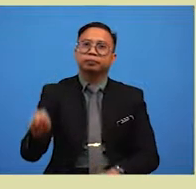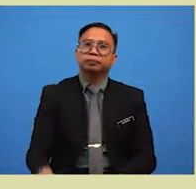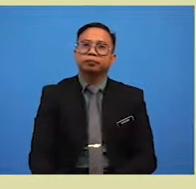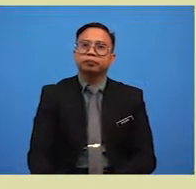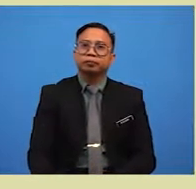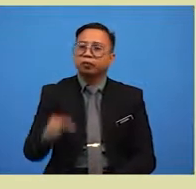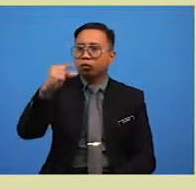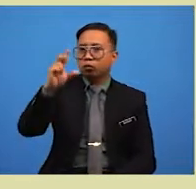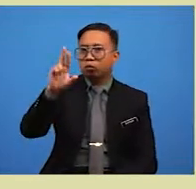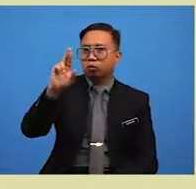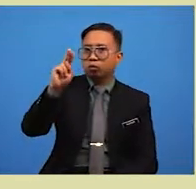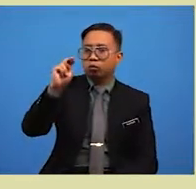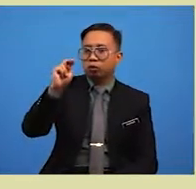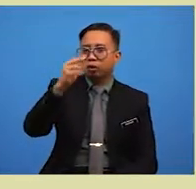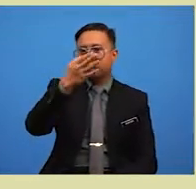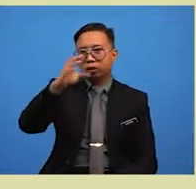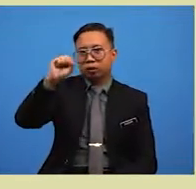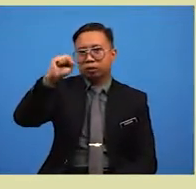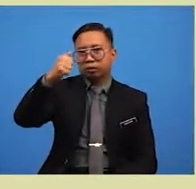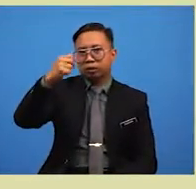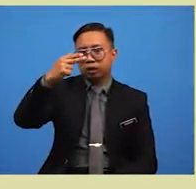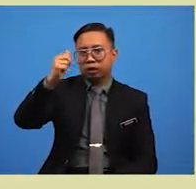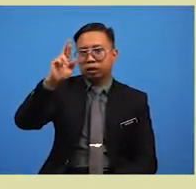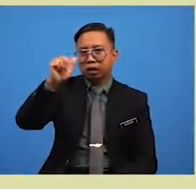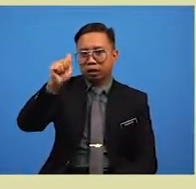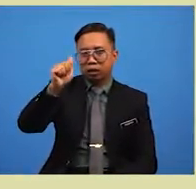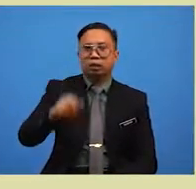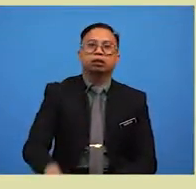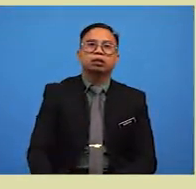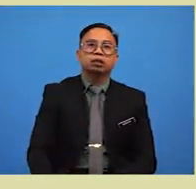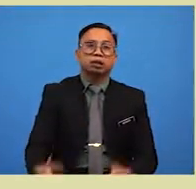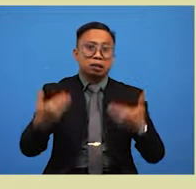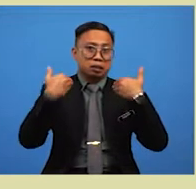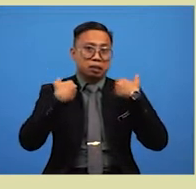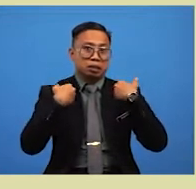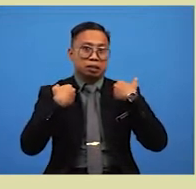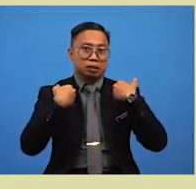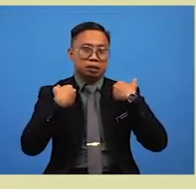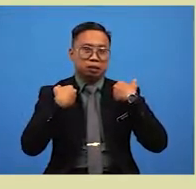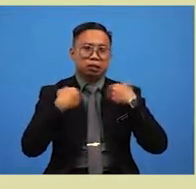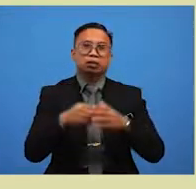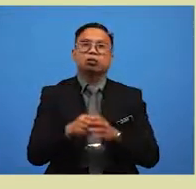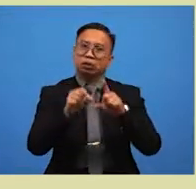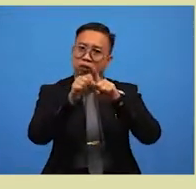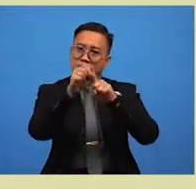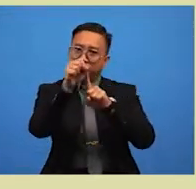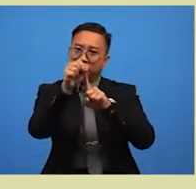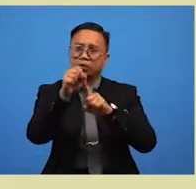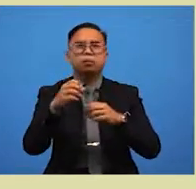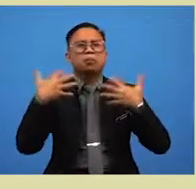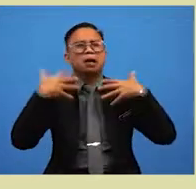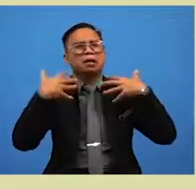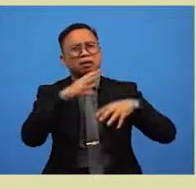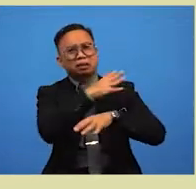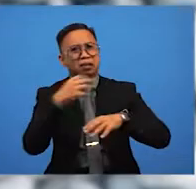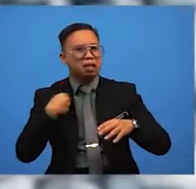gurun panas seperti gurun Sahara di Afrika mempunyai iklim gurun panas yang panas dan